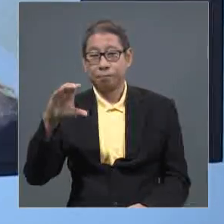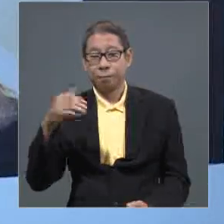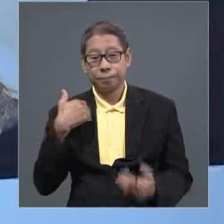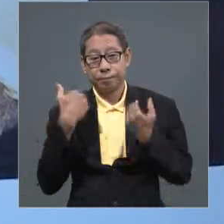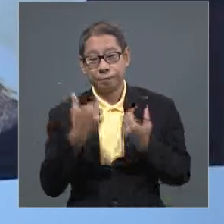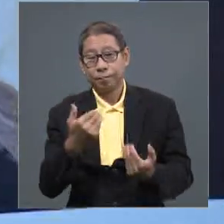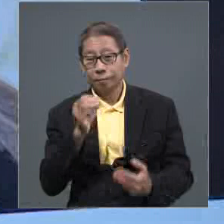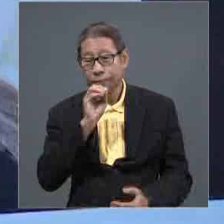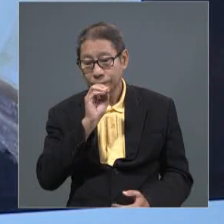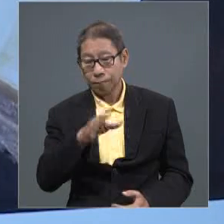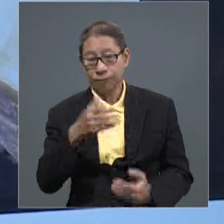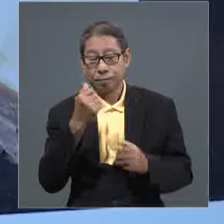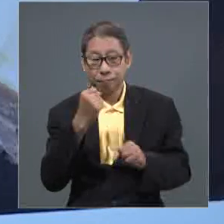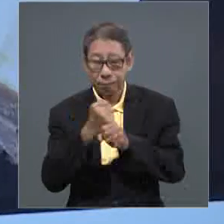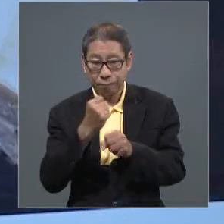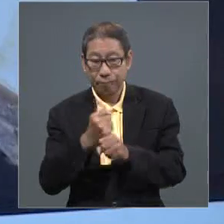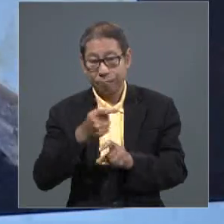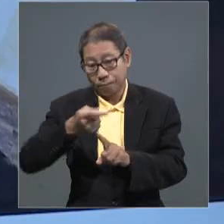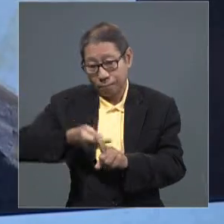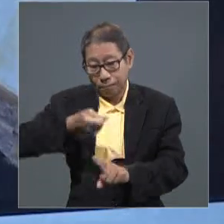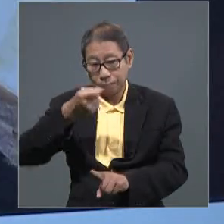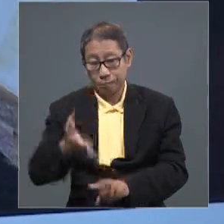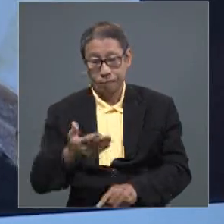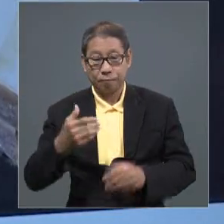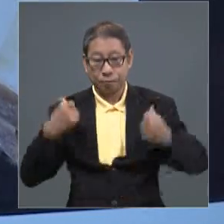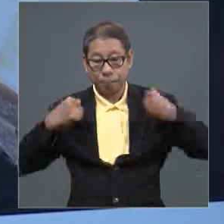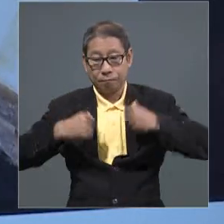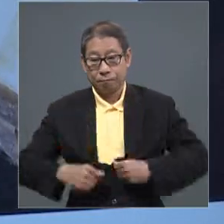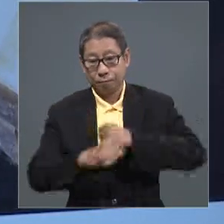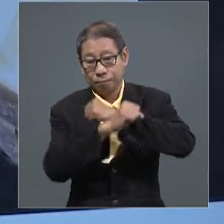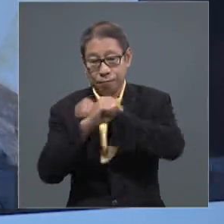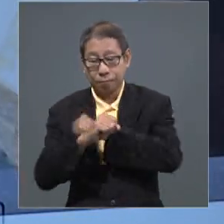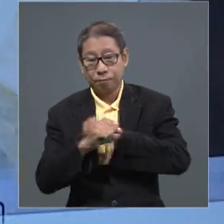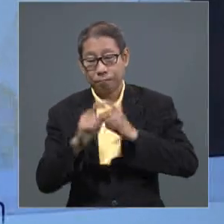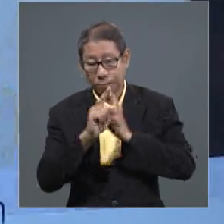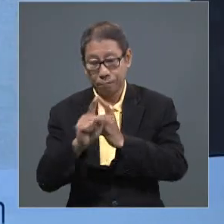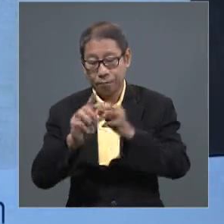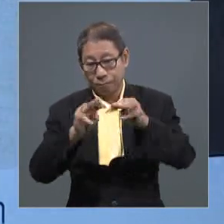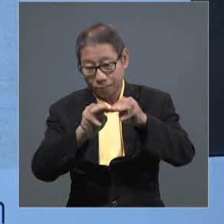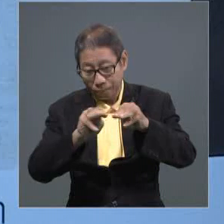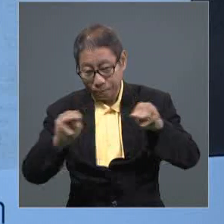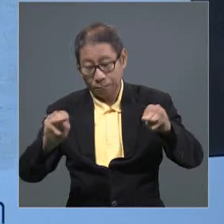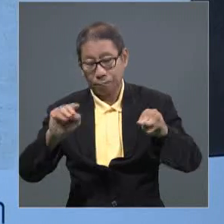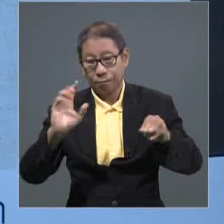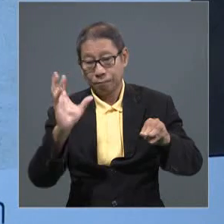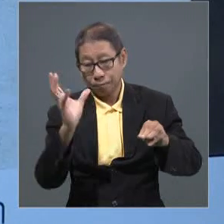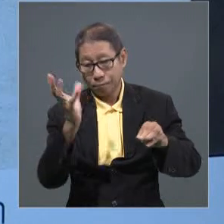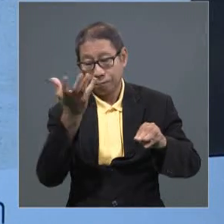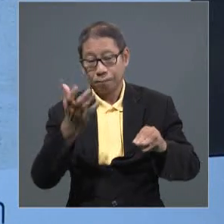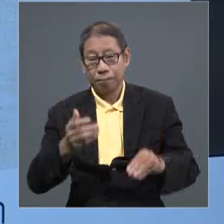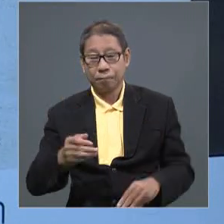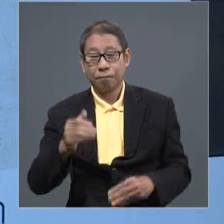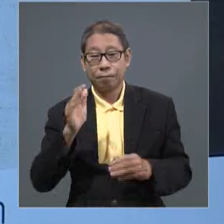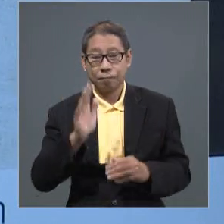กันนี้ยืนยันบอกว่าการจัดซื้อจัดจ้างเสื้อเกราะให้กับตำรวจเนี่ยก็ถือว่าเป็นไปตามมาตรฐานสากล NIJ ของสหรัฐ